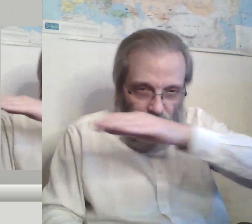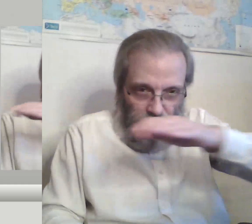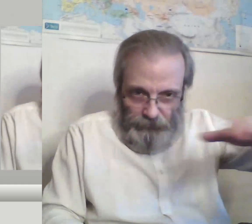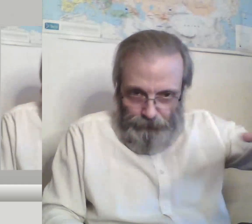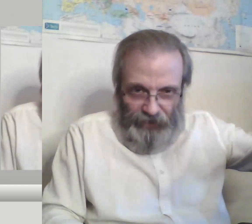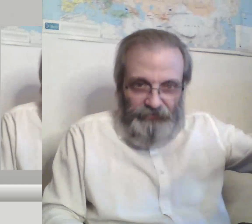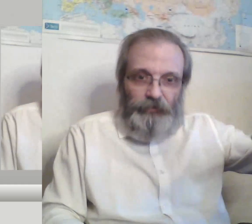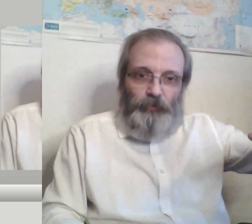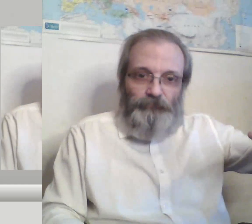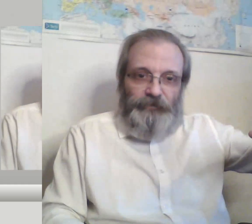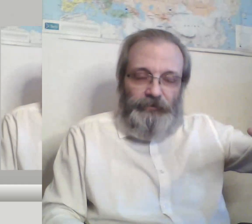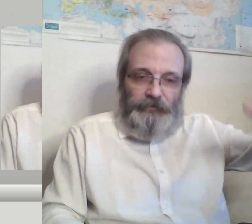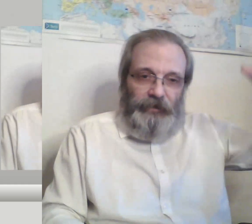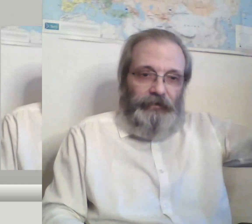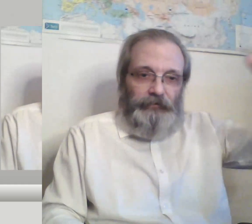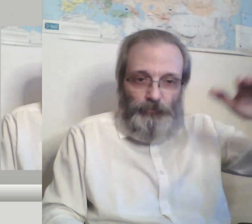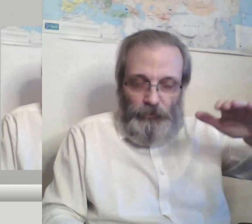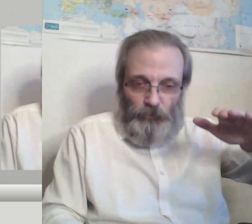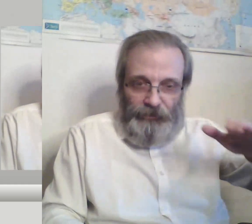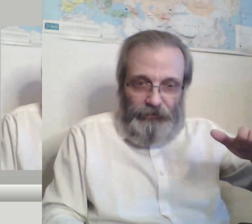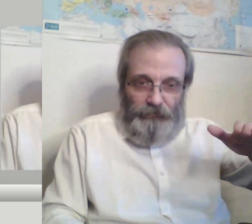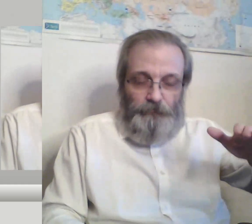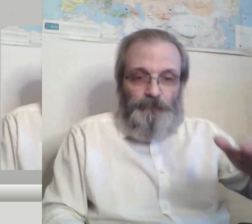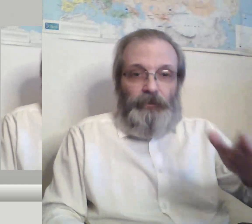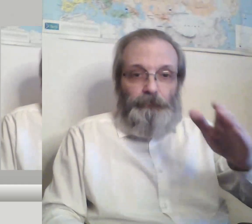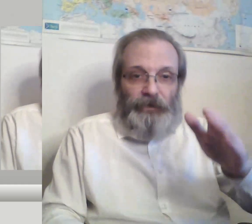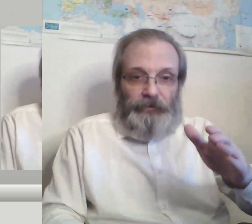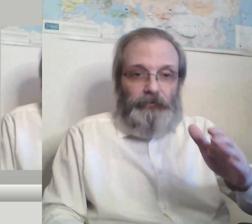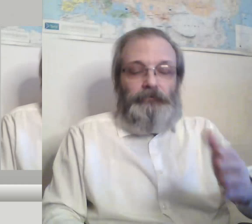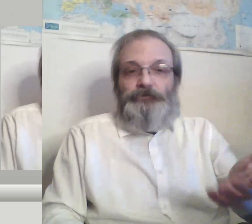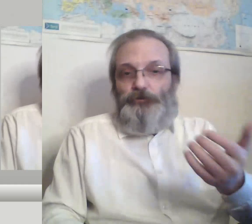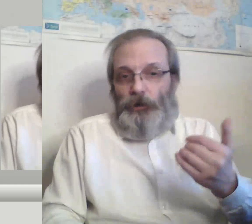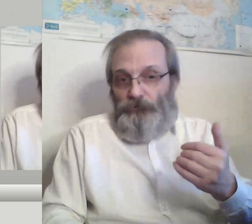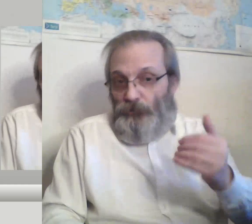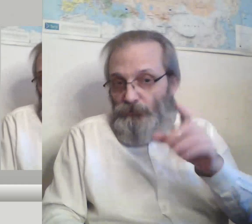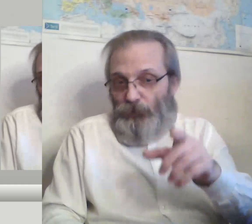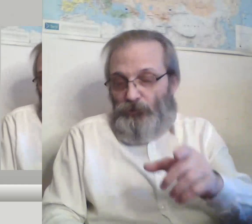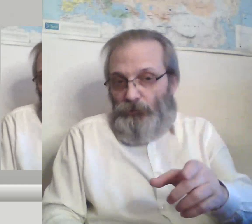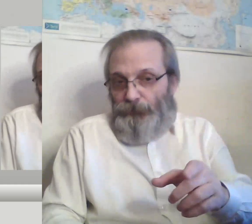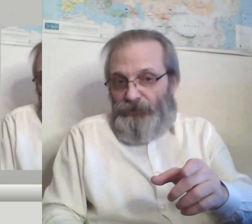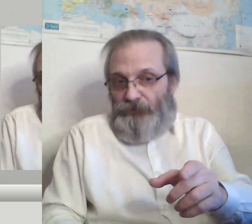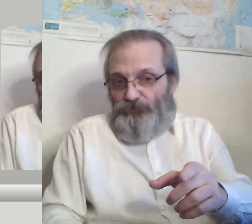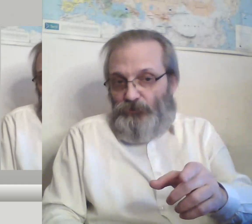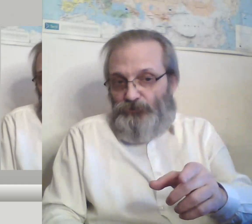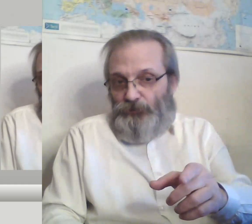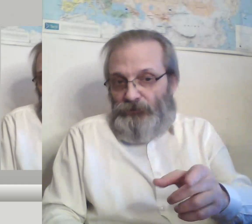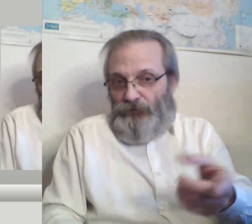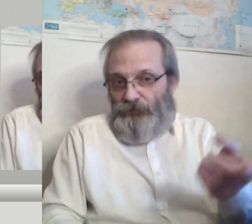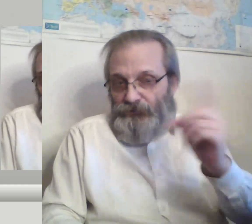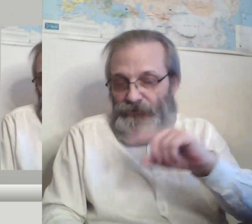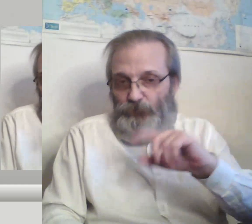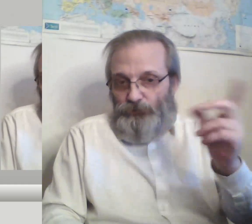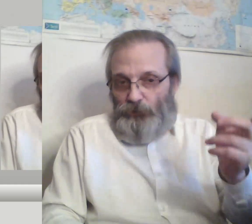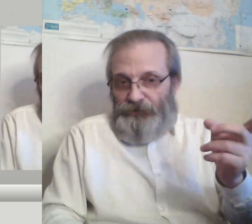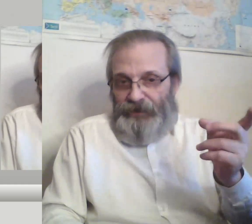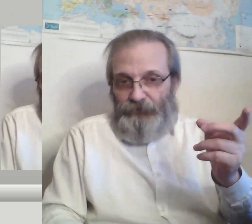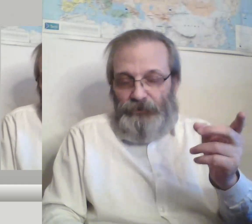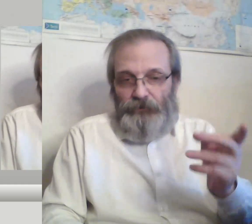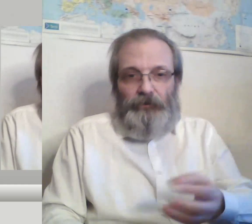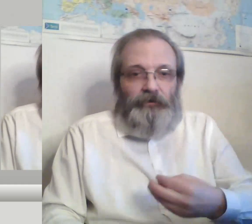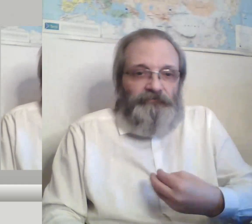dove eh passa il confine tra le due coree bene di nuovo un po' come per il discorso del della